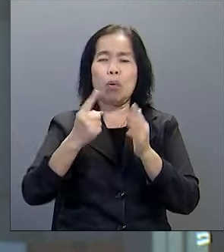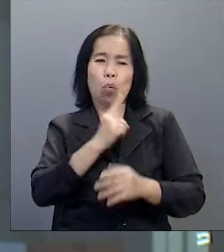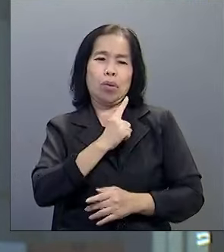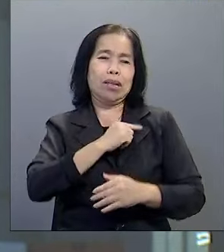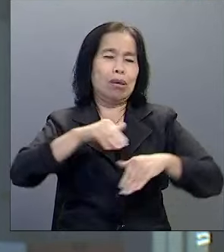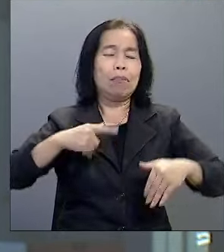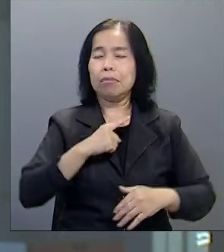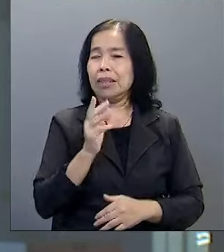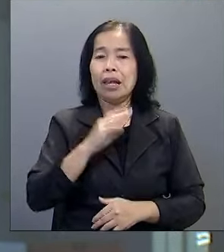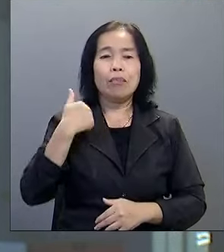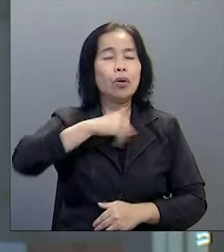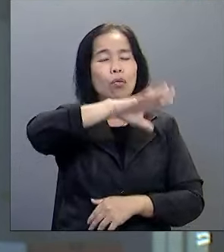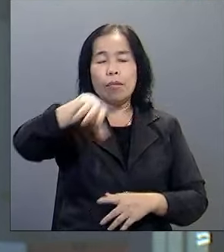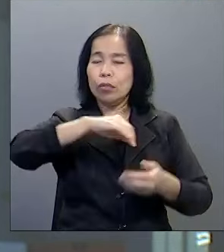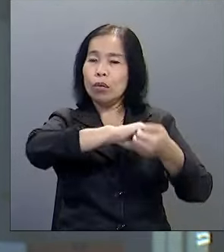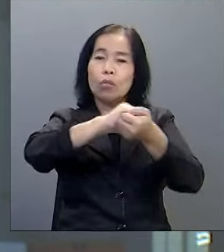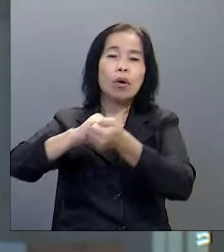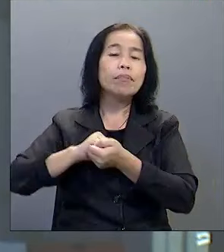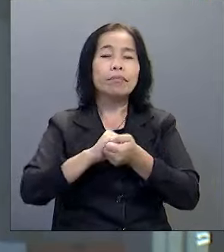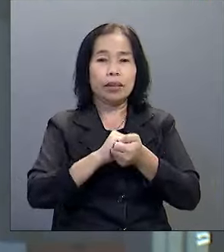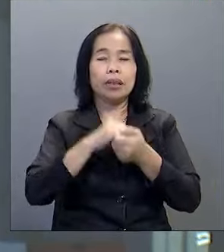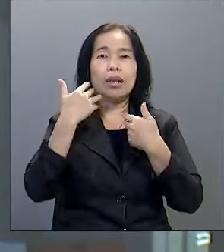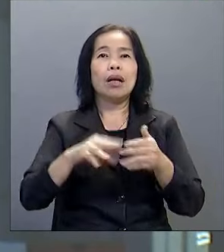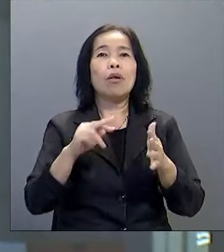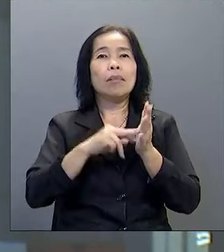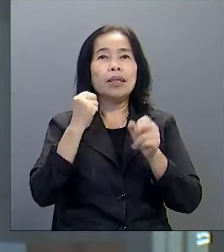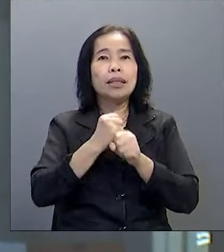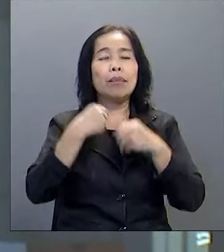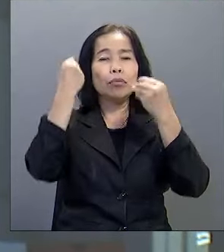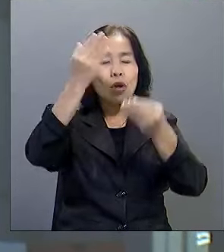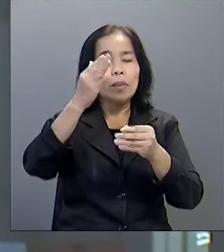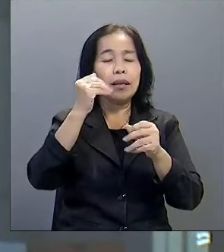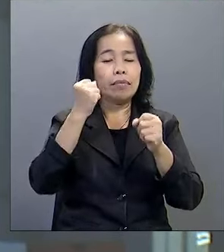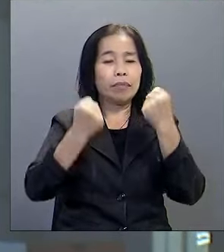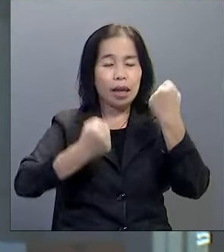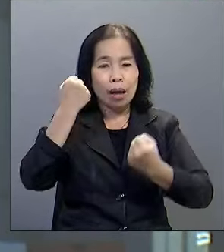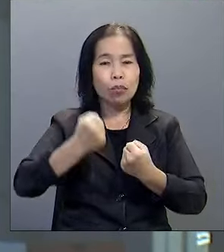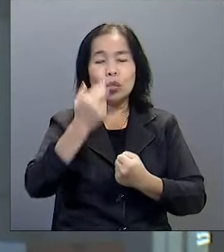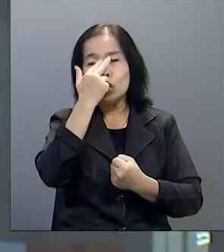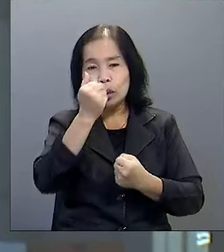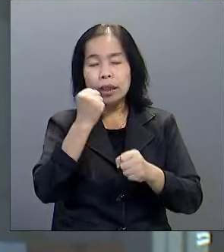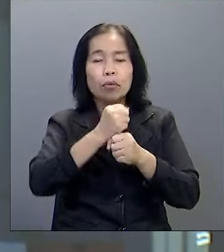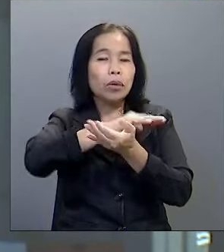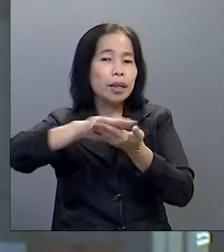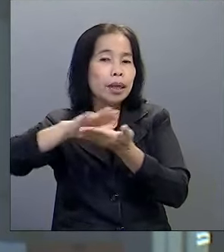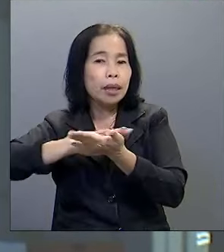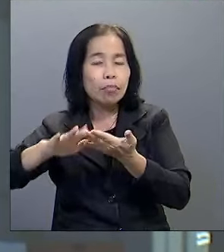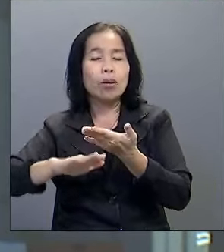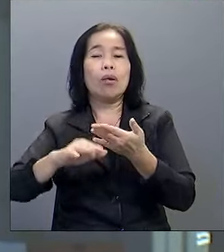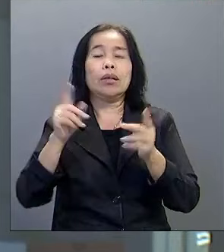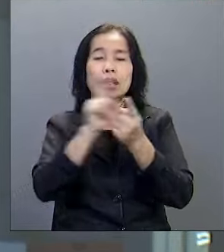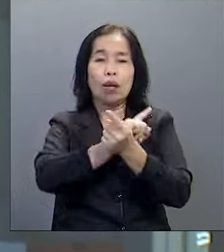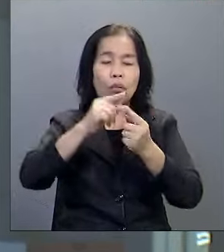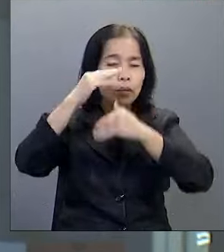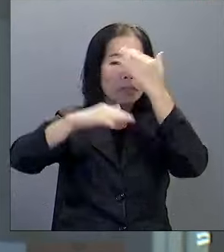น้ใจให้กบท้องขนุden เพระสิทเราต้องการสุ Tribe คอการสรางวนักจาระจรแล้วก็ลดอบัิ bats deft บนทchlagen backwardsแล้วก็สงคมทดี